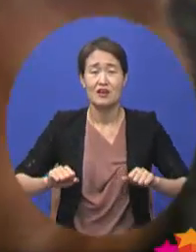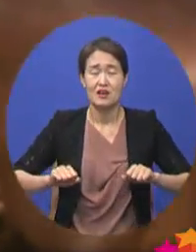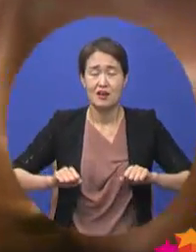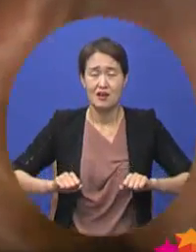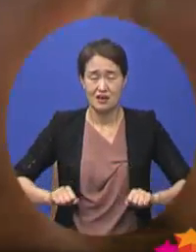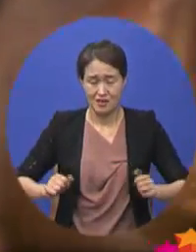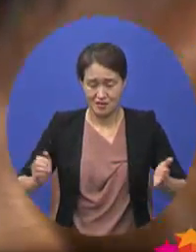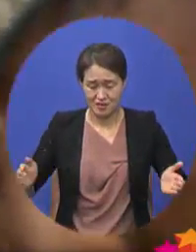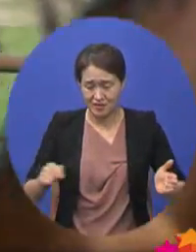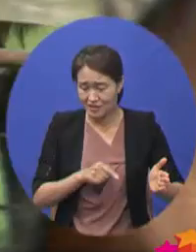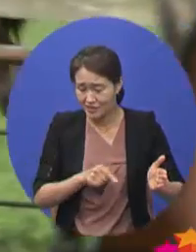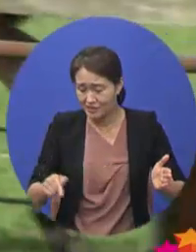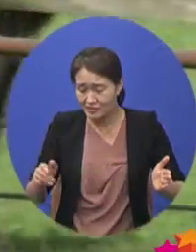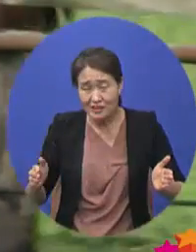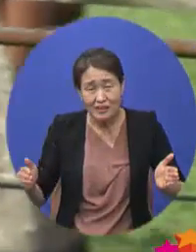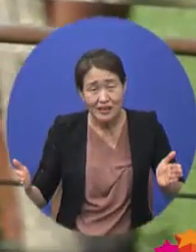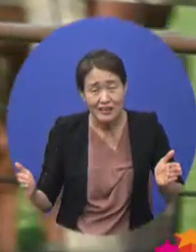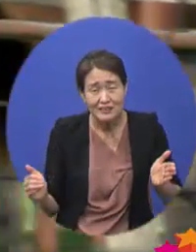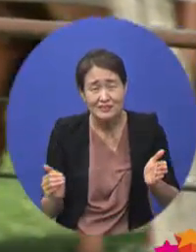하는 날까지